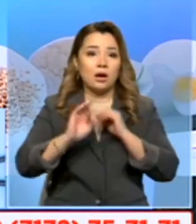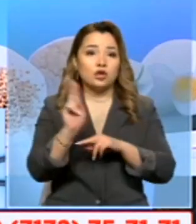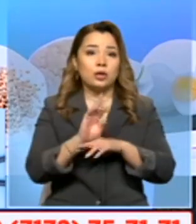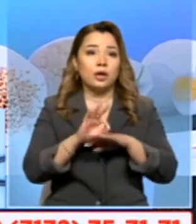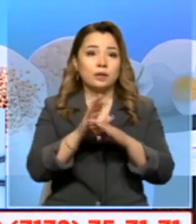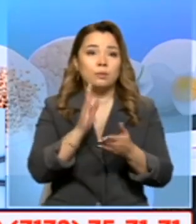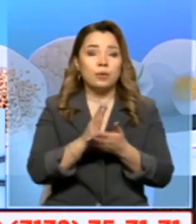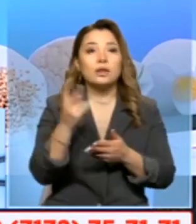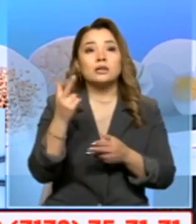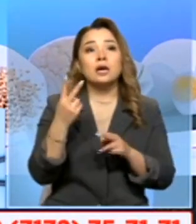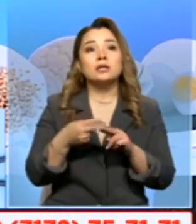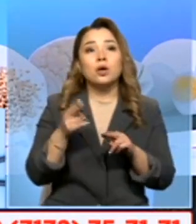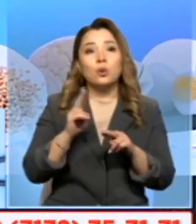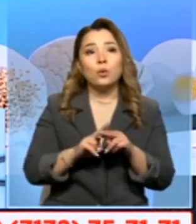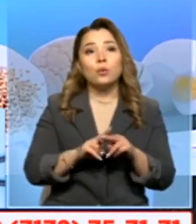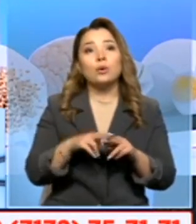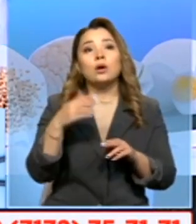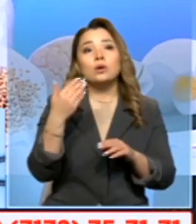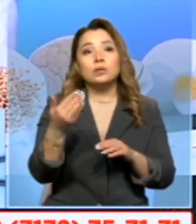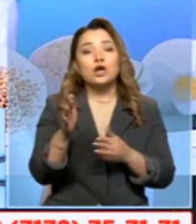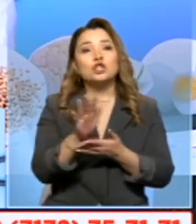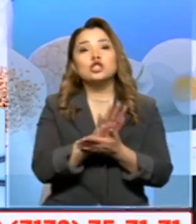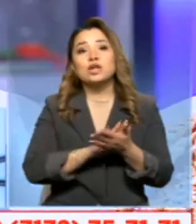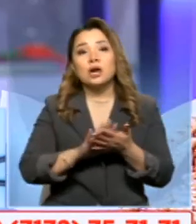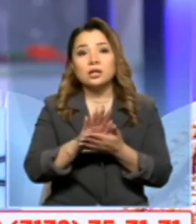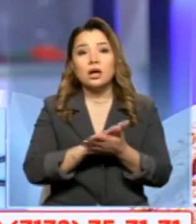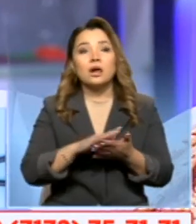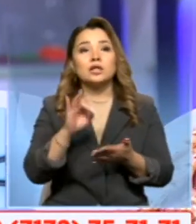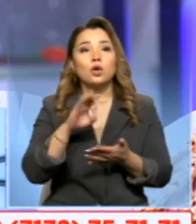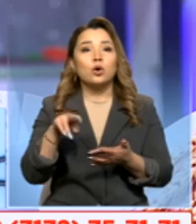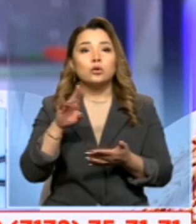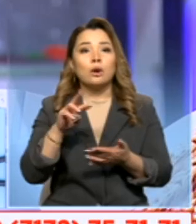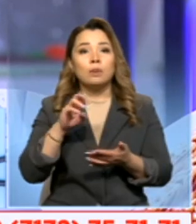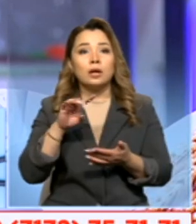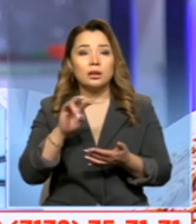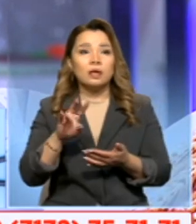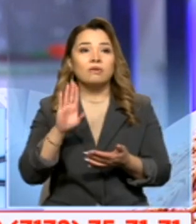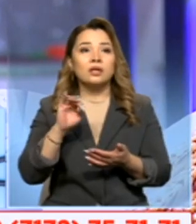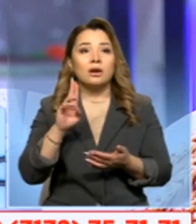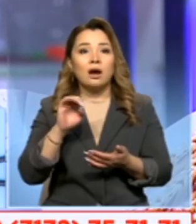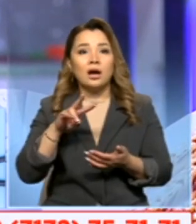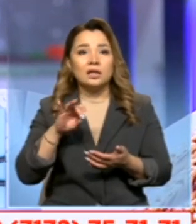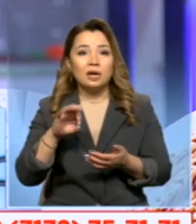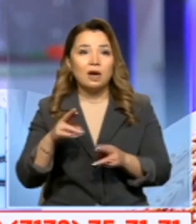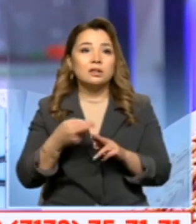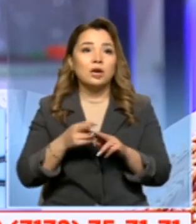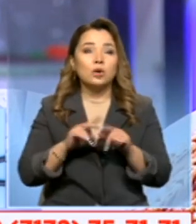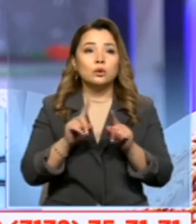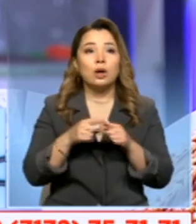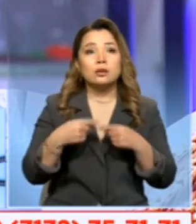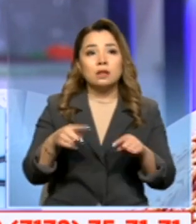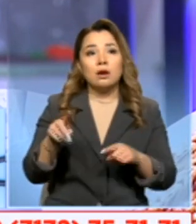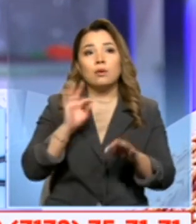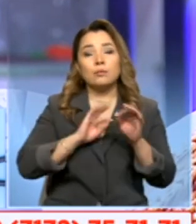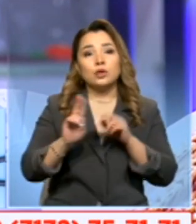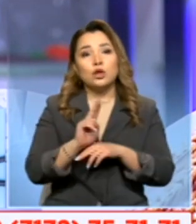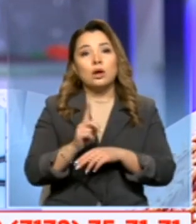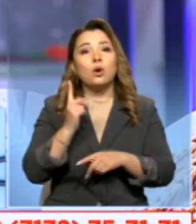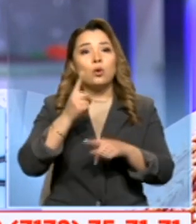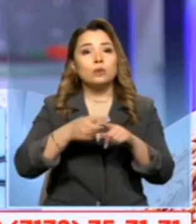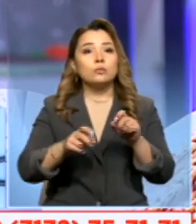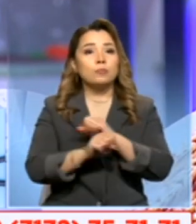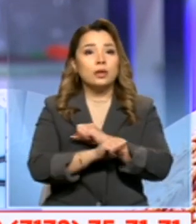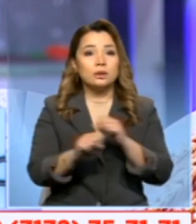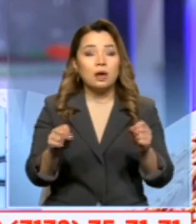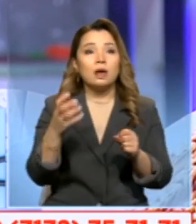бір. Екіншіден, ол ешқандай бір йодамарин, ядит, калия, тағы да басқа йод препараттарын